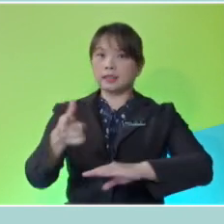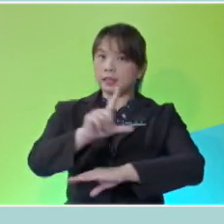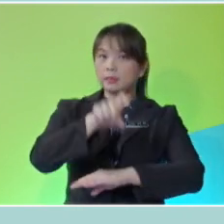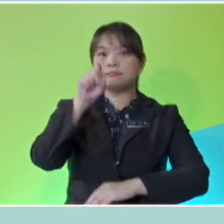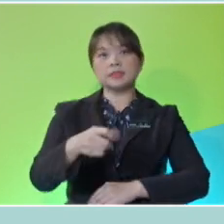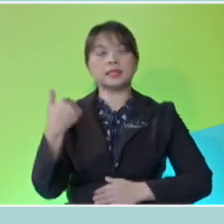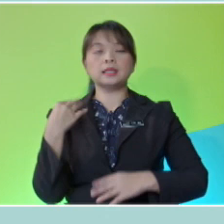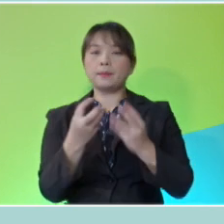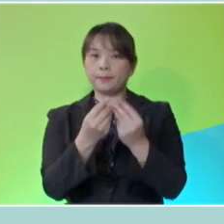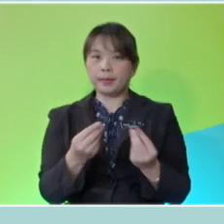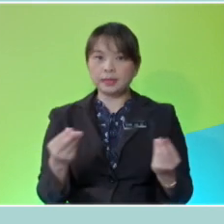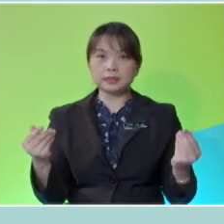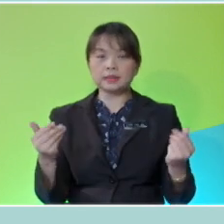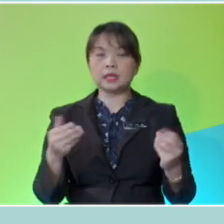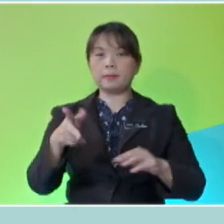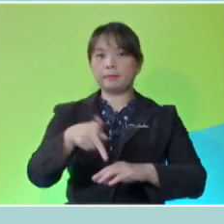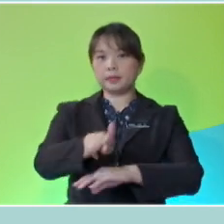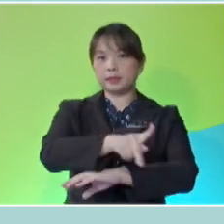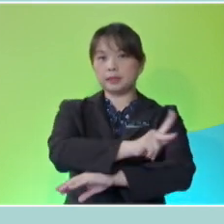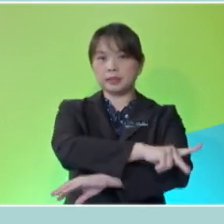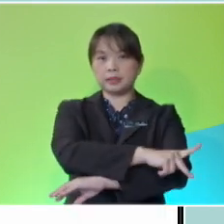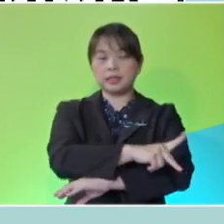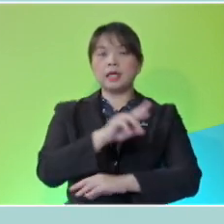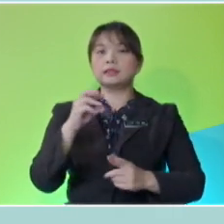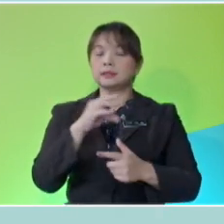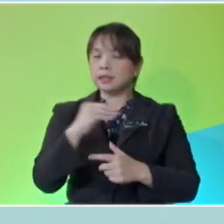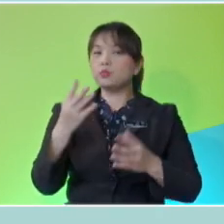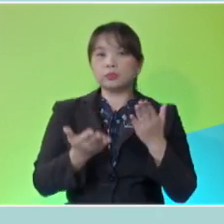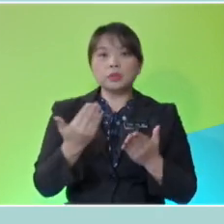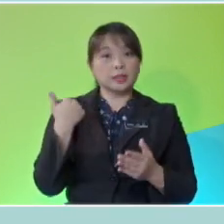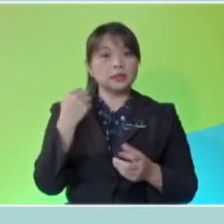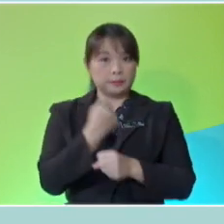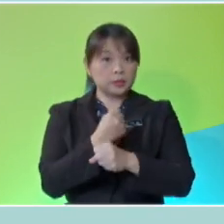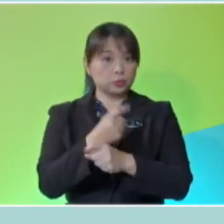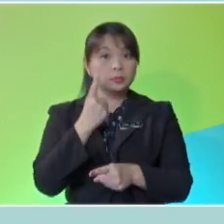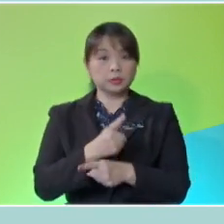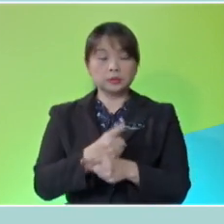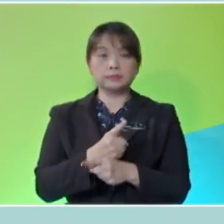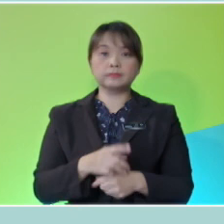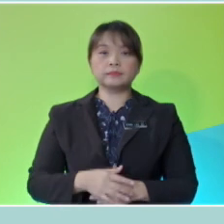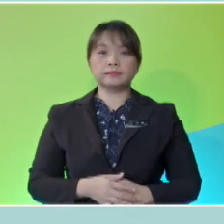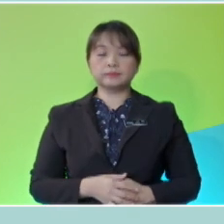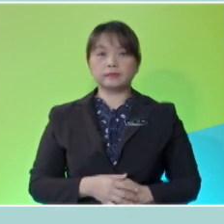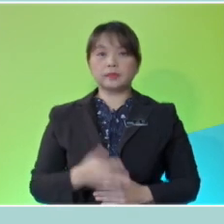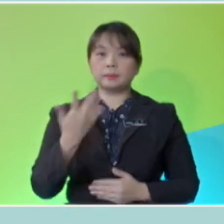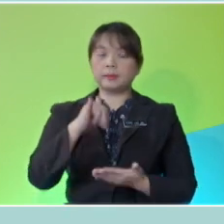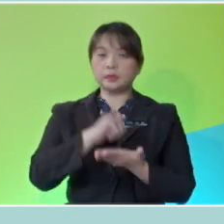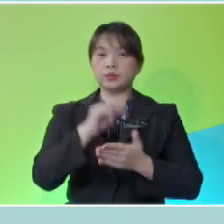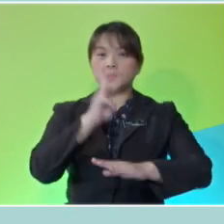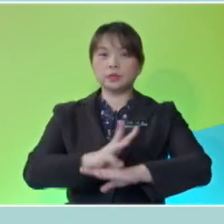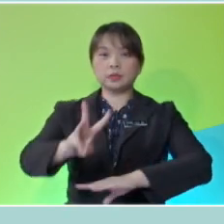oke ataupun ada kawasan batuan di pantai kan Oke jadi kita lihat di situ kawasan batuan menggunakan